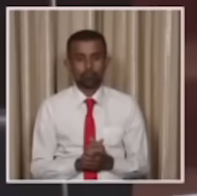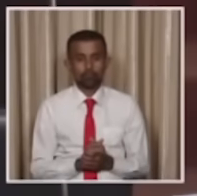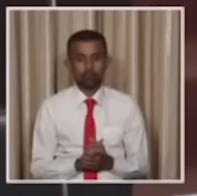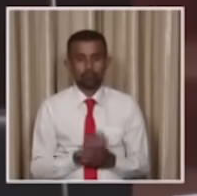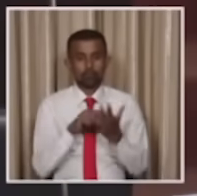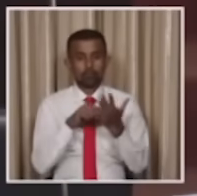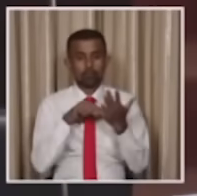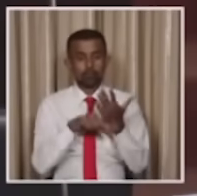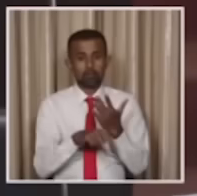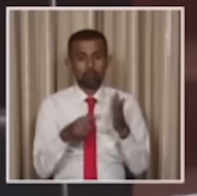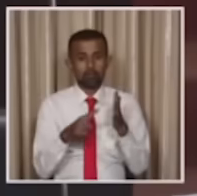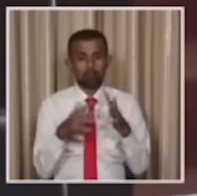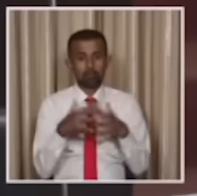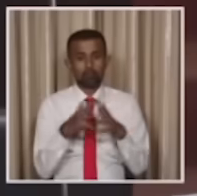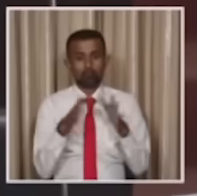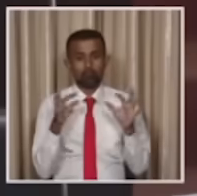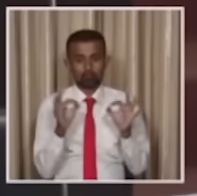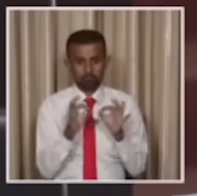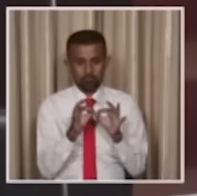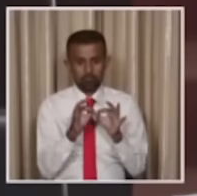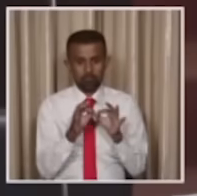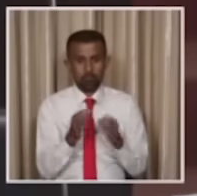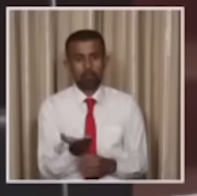ට්‍රාන්ස්පරන්සි ඉන්ටර්නැෂනල් වෙබ්සයිට් එකේ අපි ඉල්ලීමක් කෙරුවා.